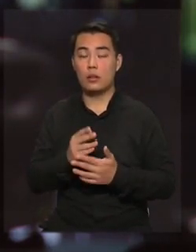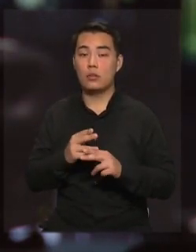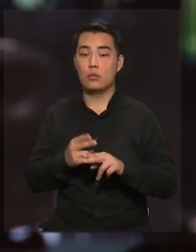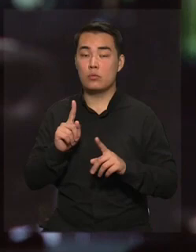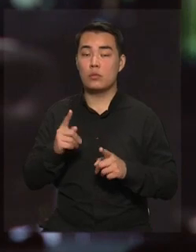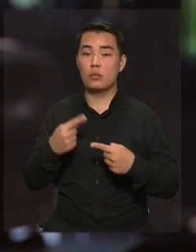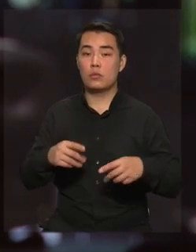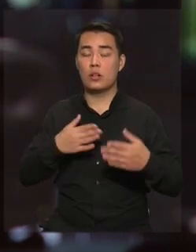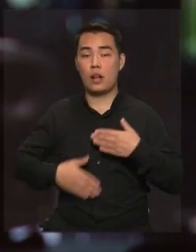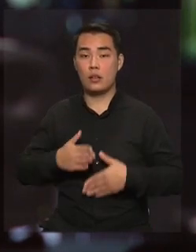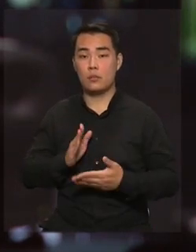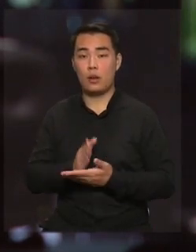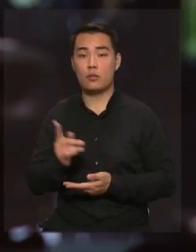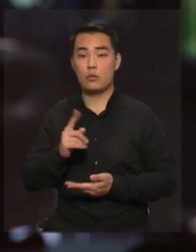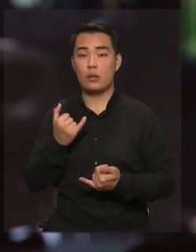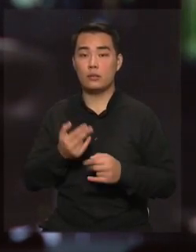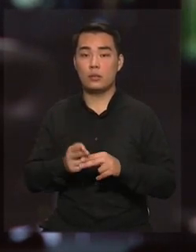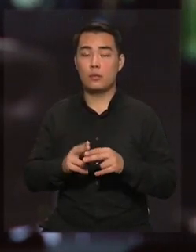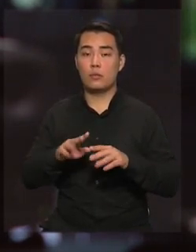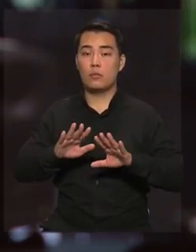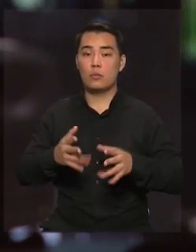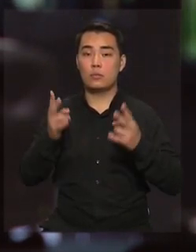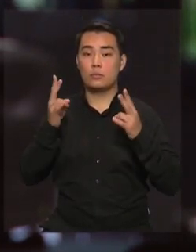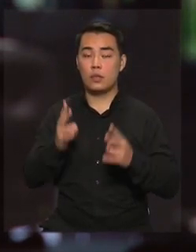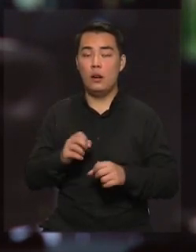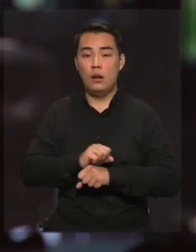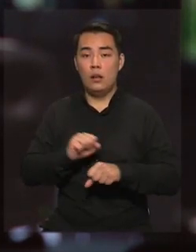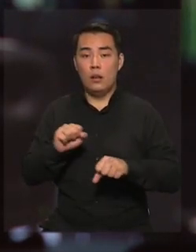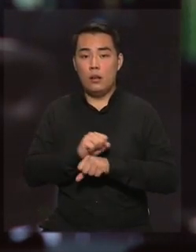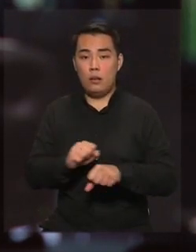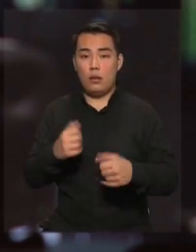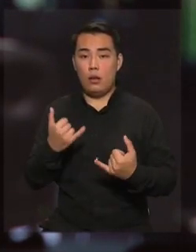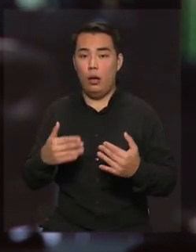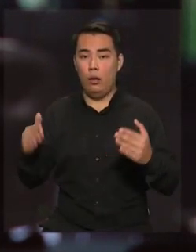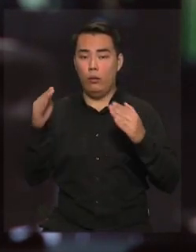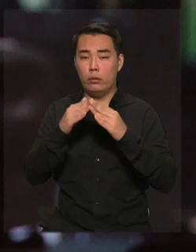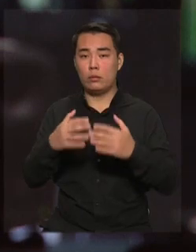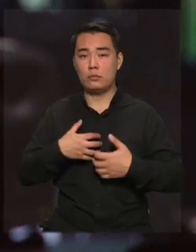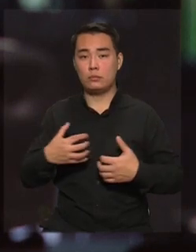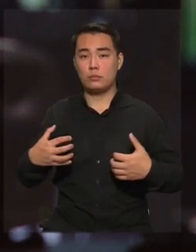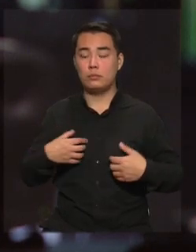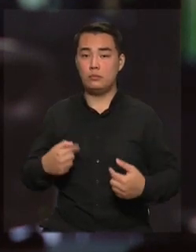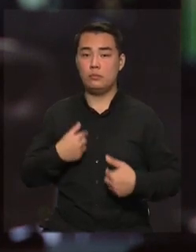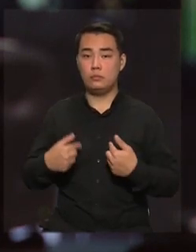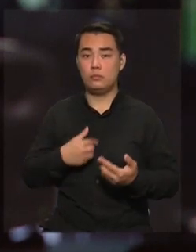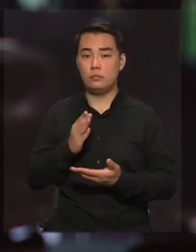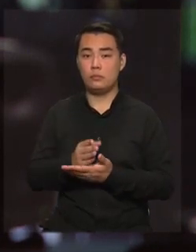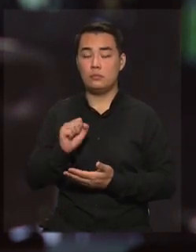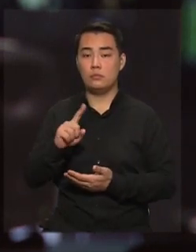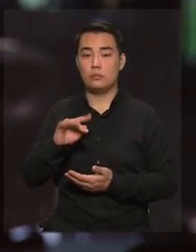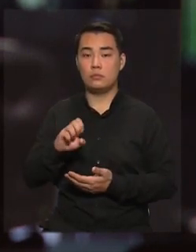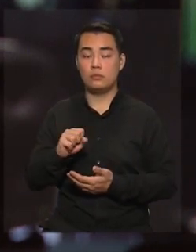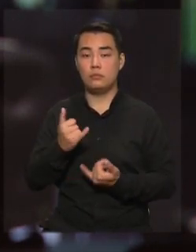радости и другая сторона. От внезапного шума петард страдают домашние животные. Азиза